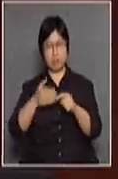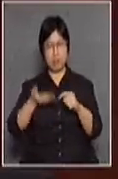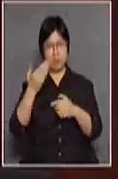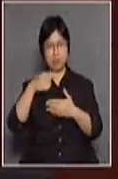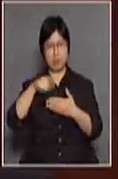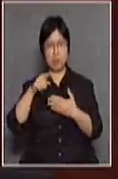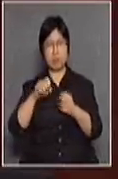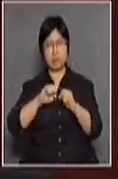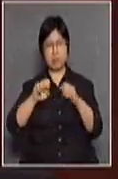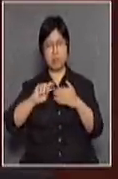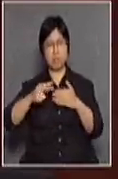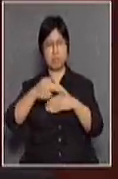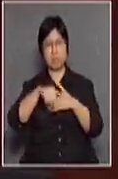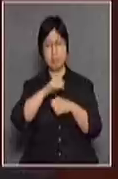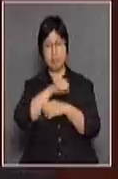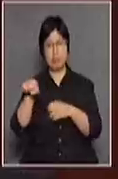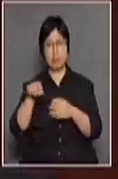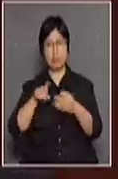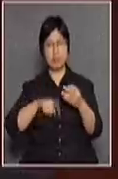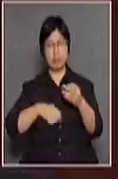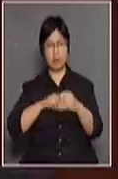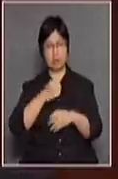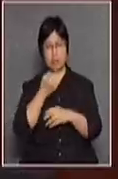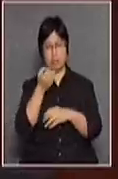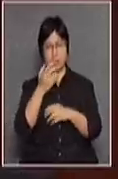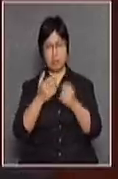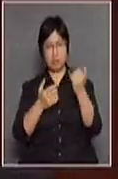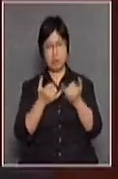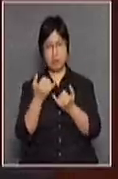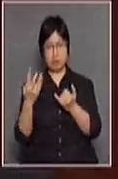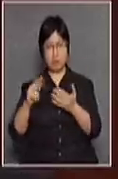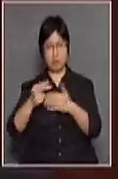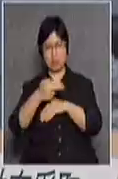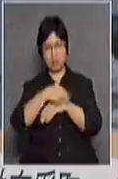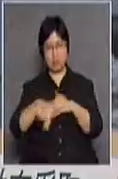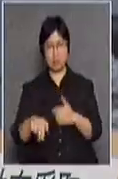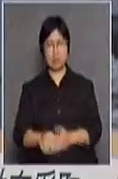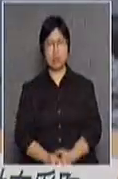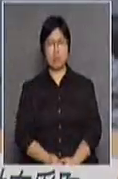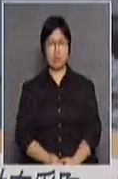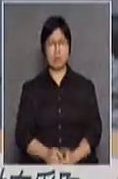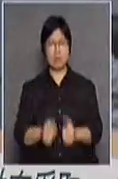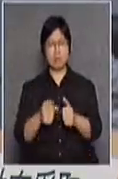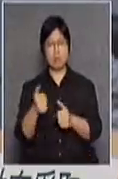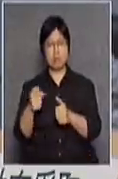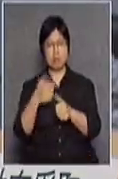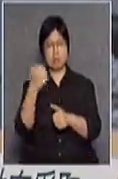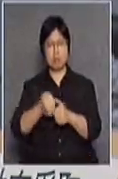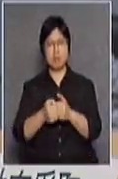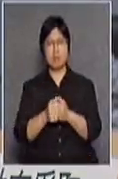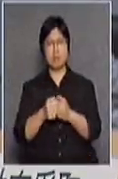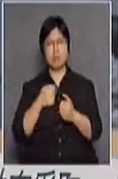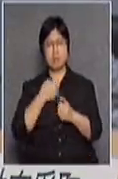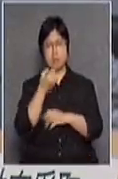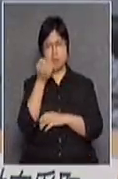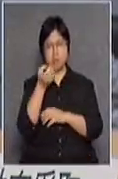我宣布修正案被否決。梁國雄議員，請你動議第664項修正案。 多謝主席。我動